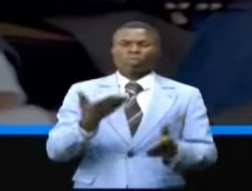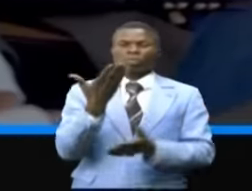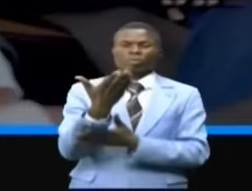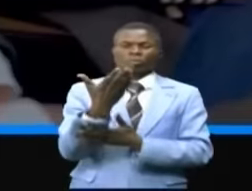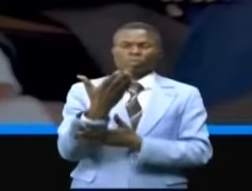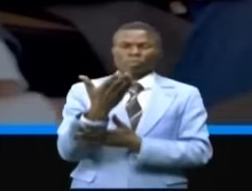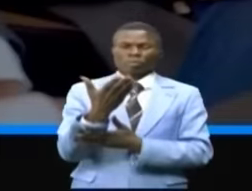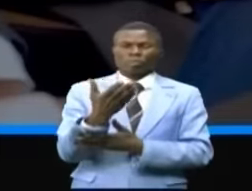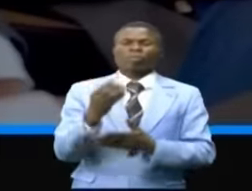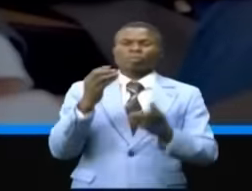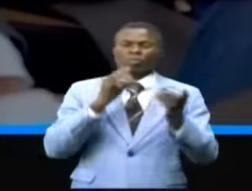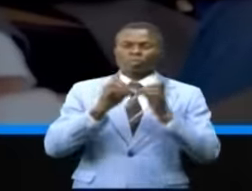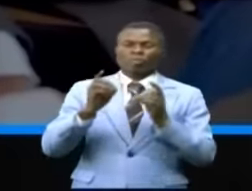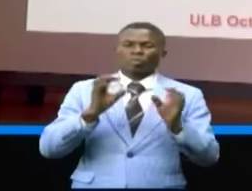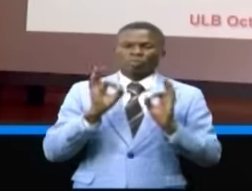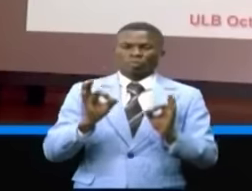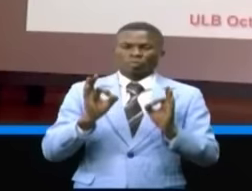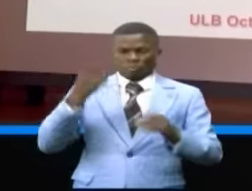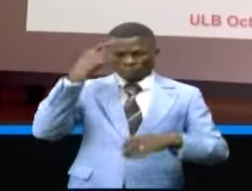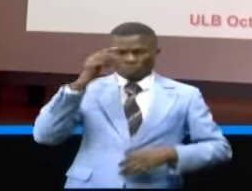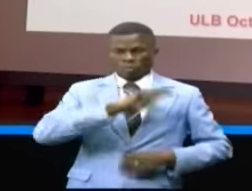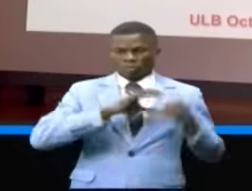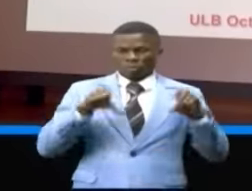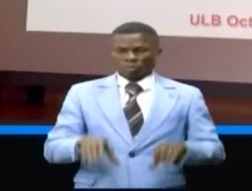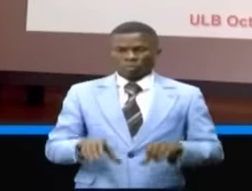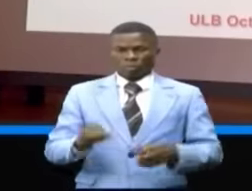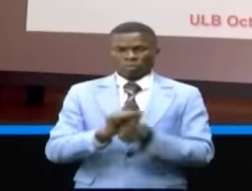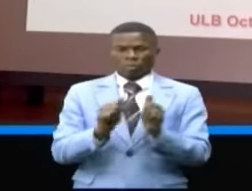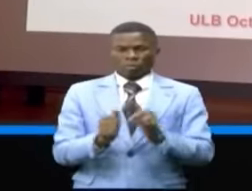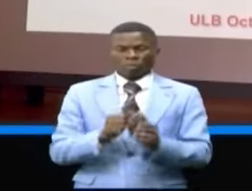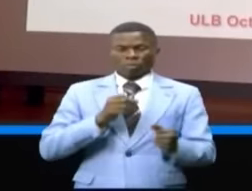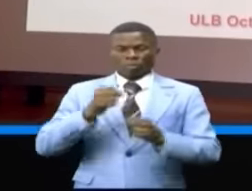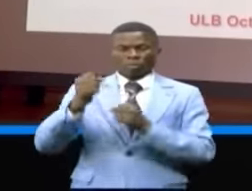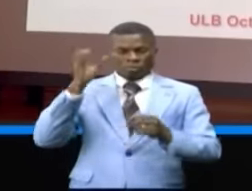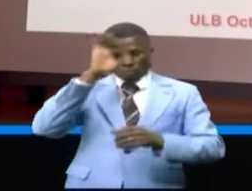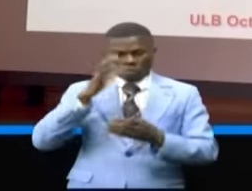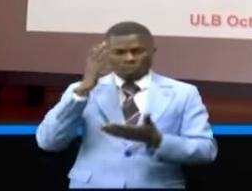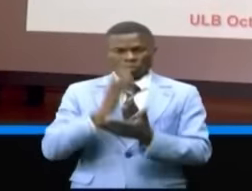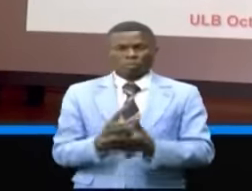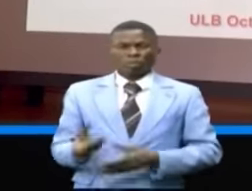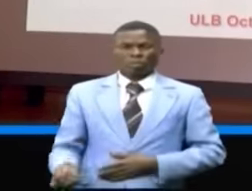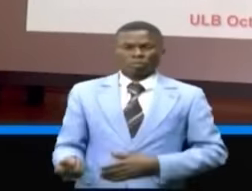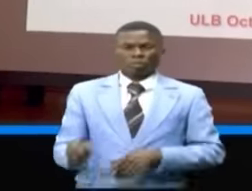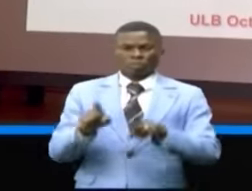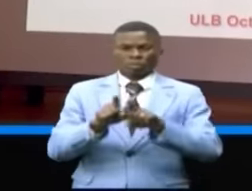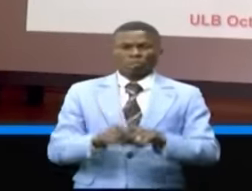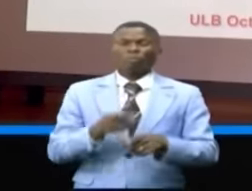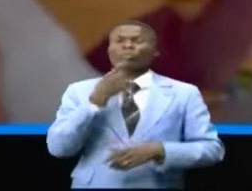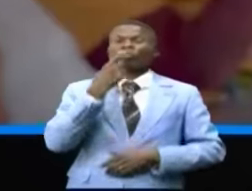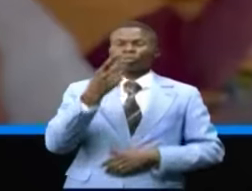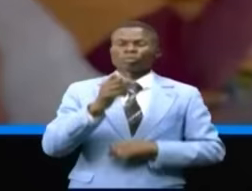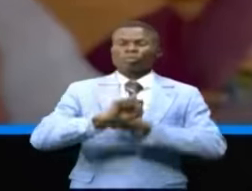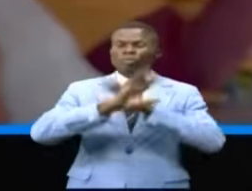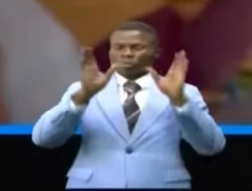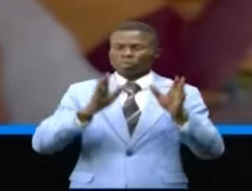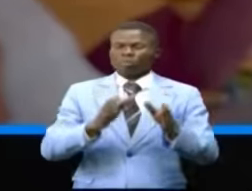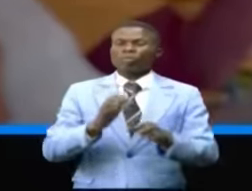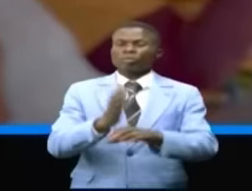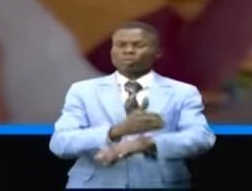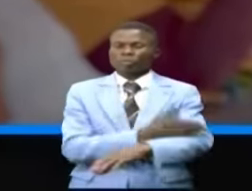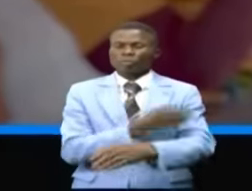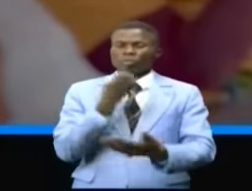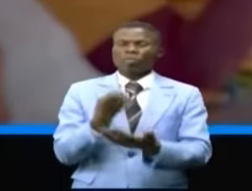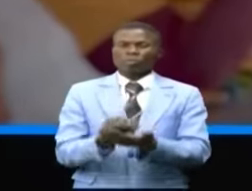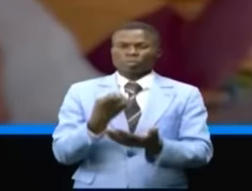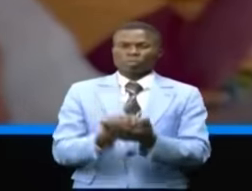un nouveau narratif sur la RDC en matière de lutte contre la corruption et a indiqué que les performances